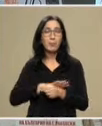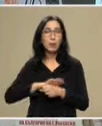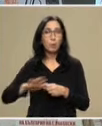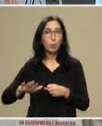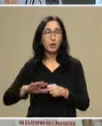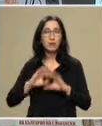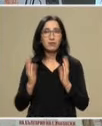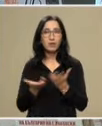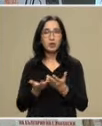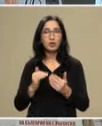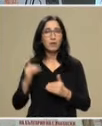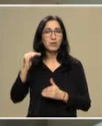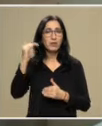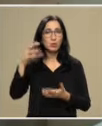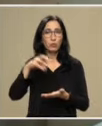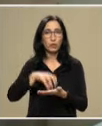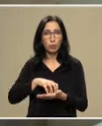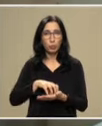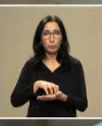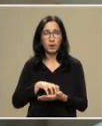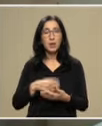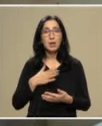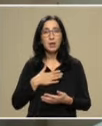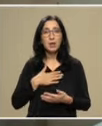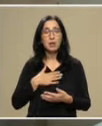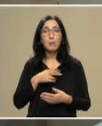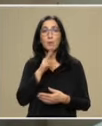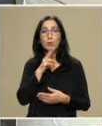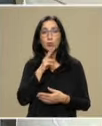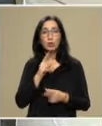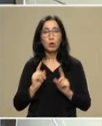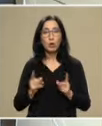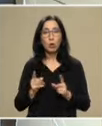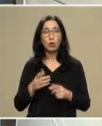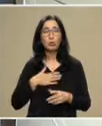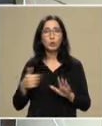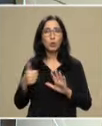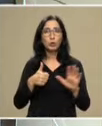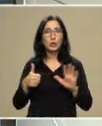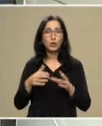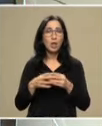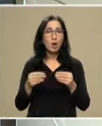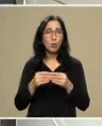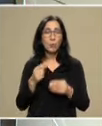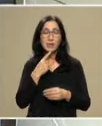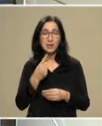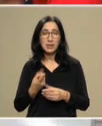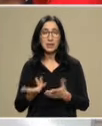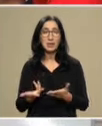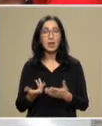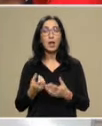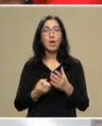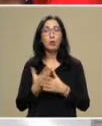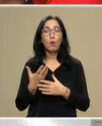покриеме всички възрастови групи. Имаме учител, който има отличен румънски, тъй като е и румънски гражданин,